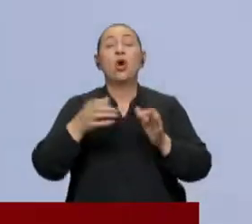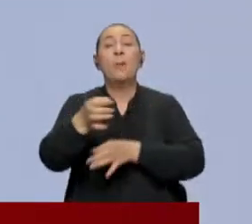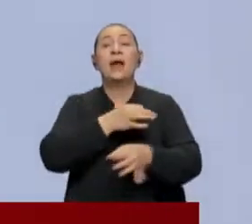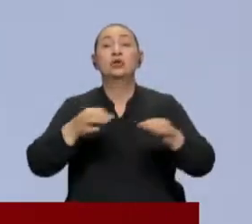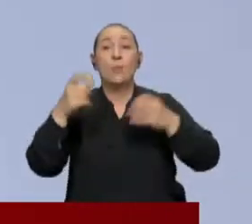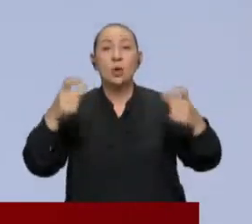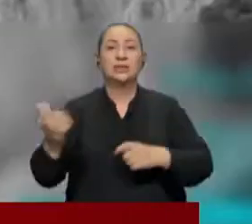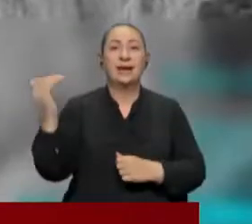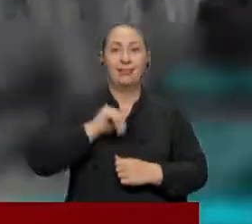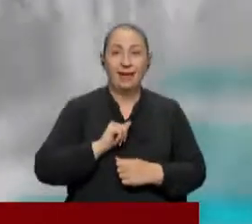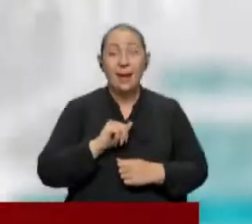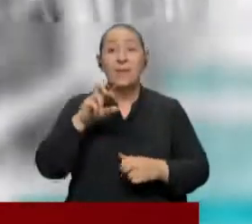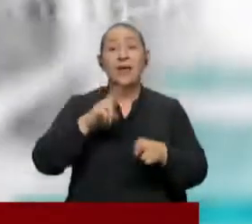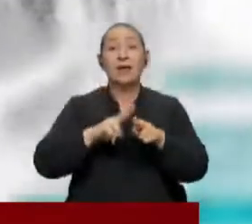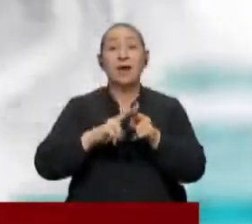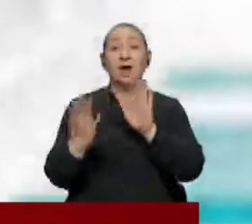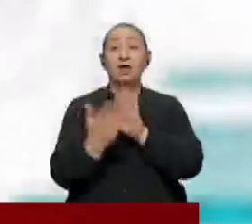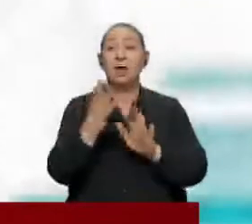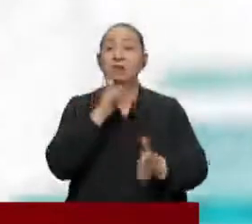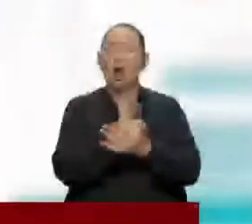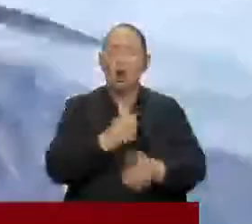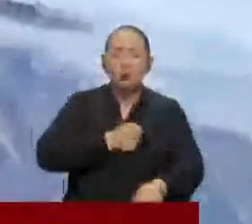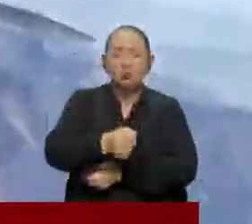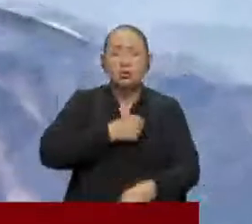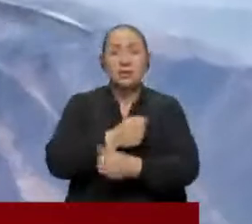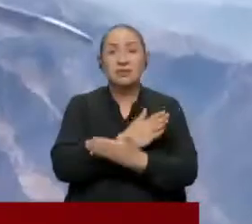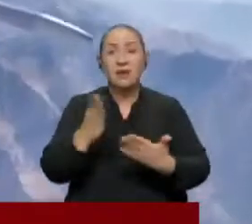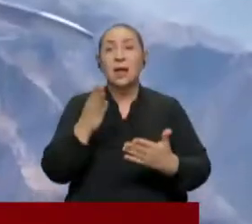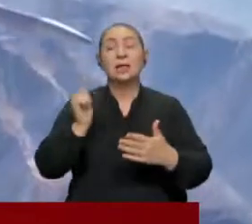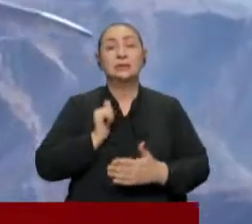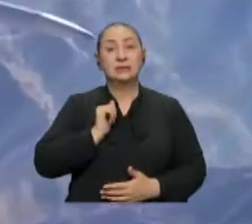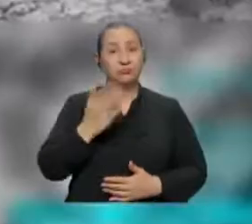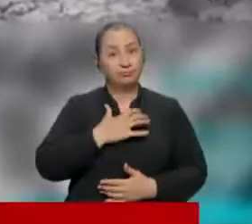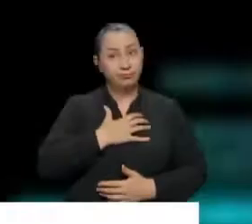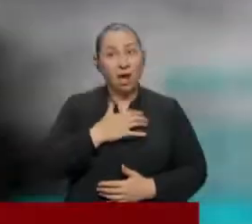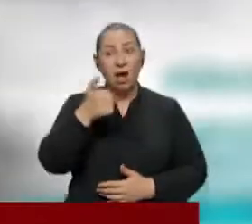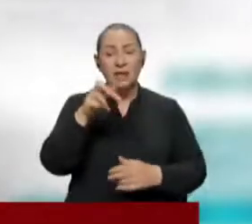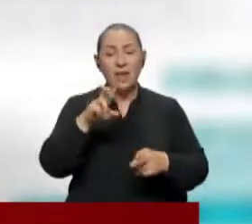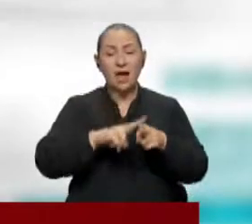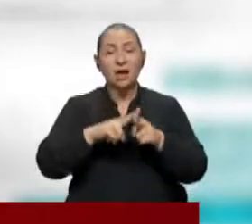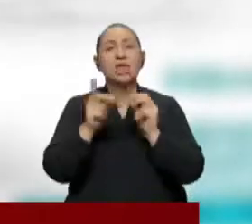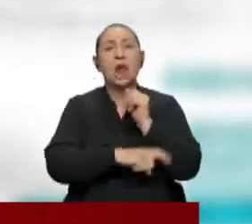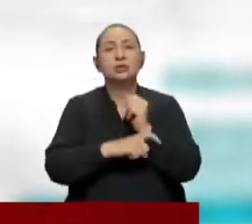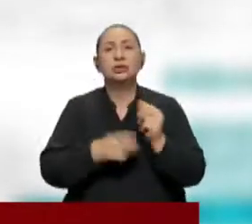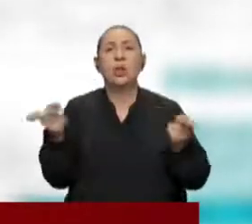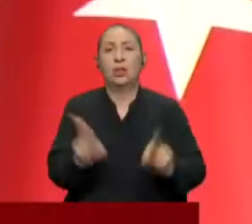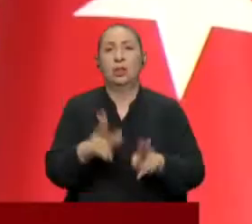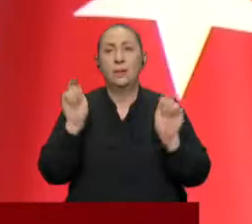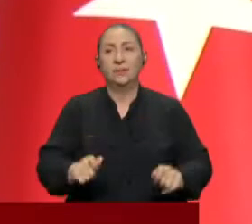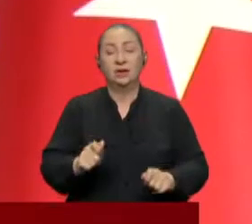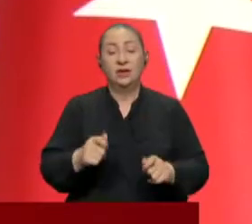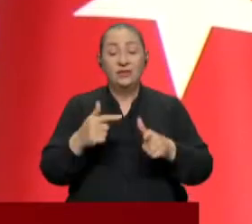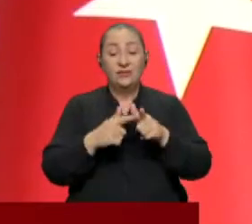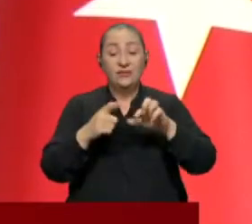Operasyon Bölgesi'nden geldi. PKK'ya karşı kararlı mücadelesini sürdüren Mehmetçik, 6 PKK'lı teröristi etkisiz hale getirdi.